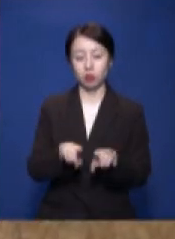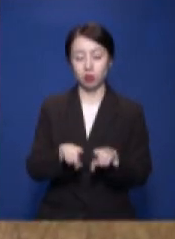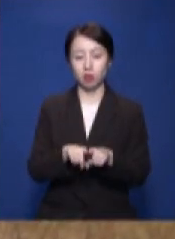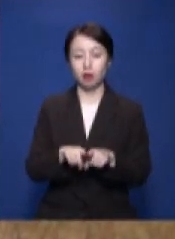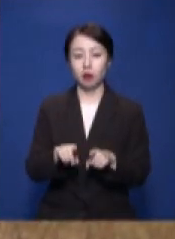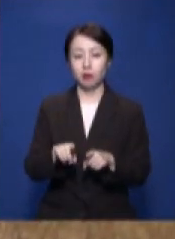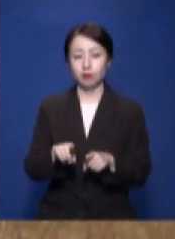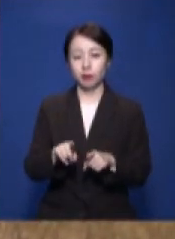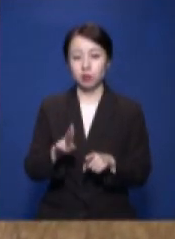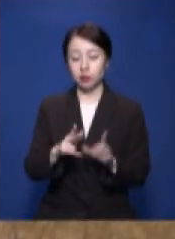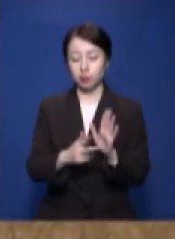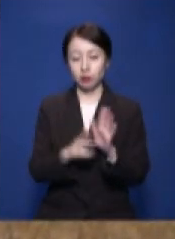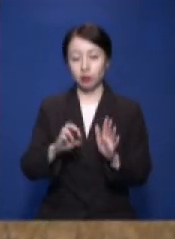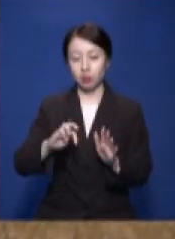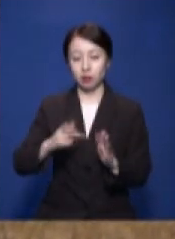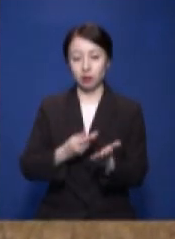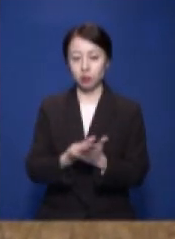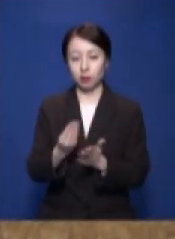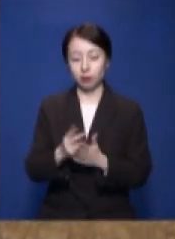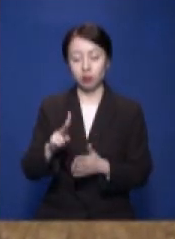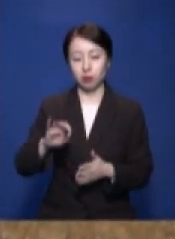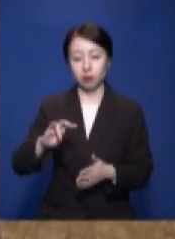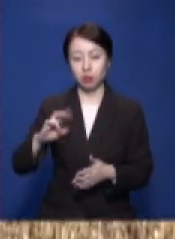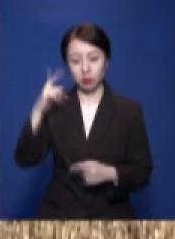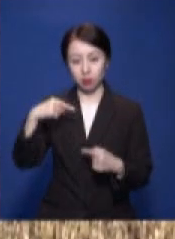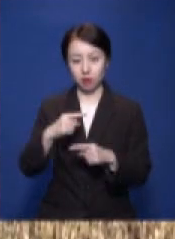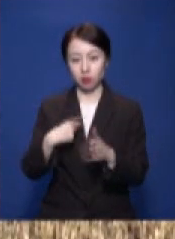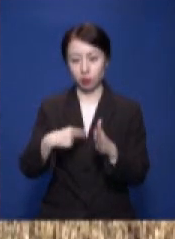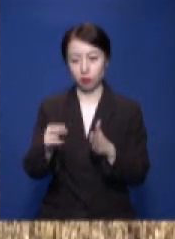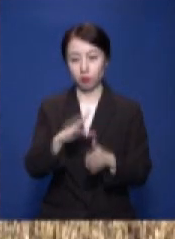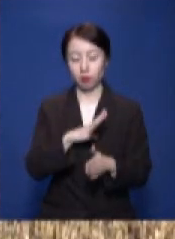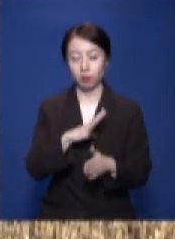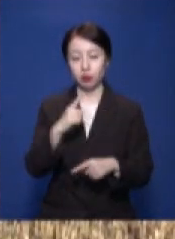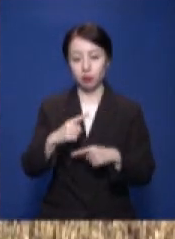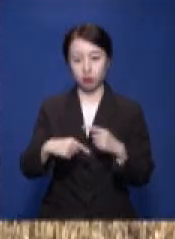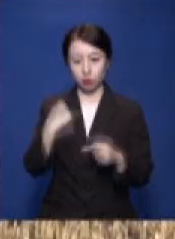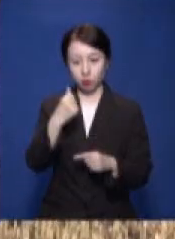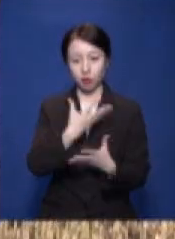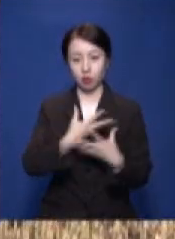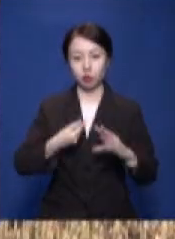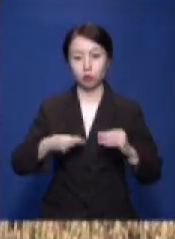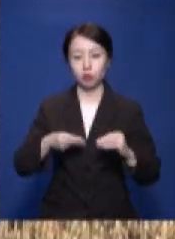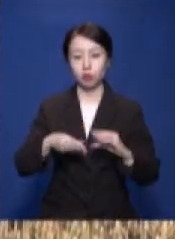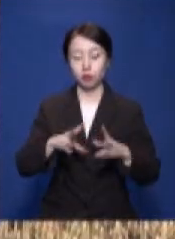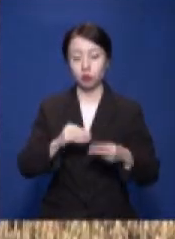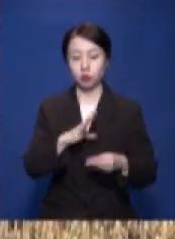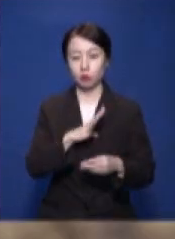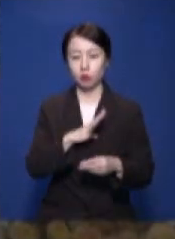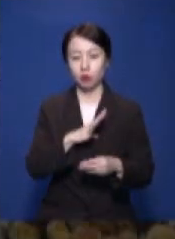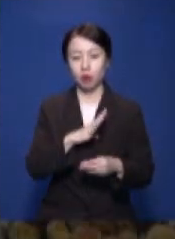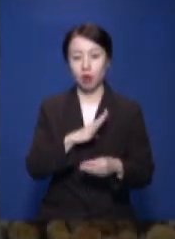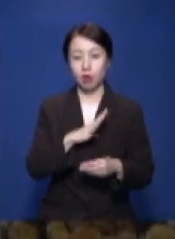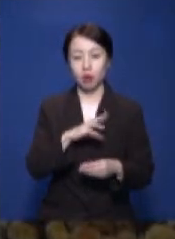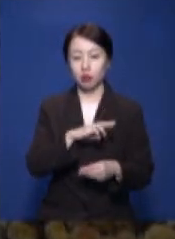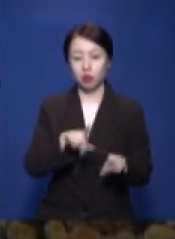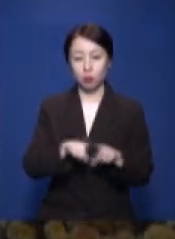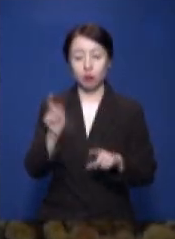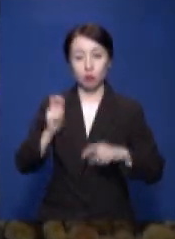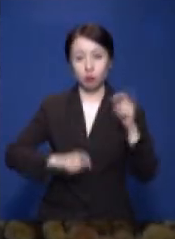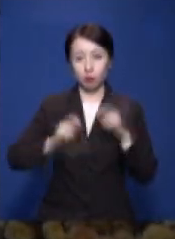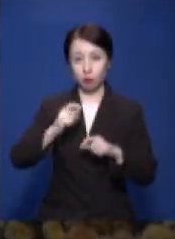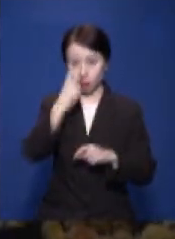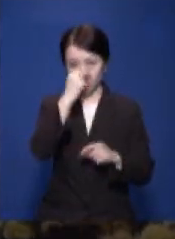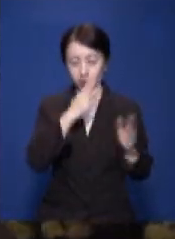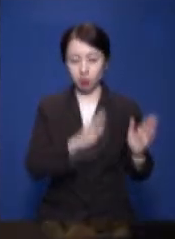52,8 миллиард теңгеге 2080 техника сатып алды. Жылды жақсы нәтижемен қорытындылаған еңбеккерлер үшін мұндай форум енді